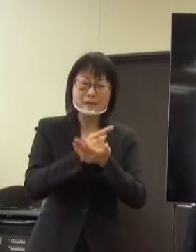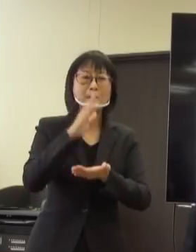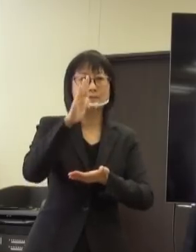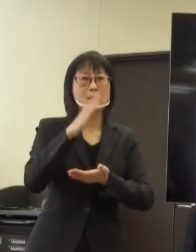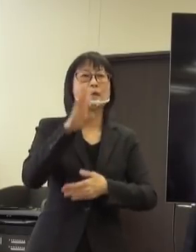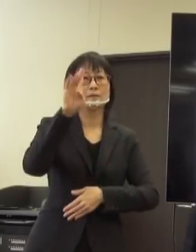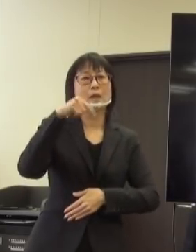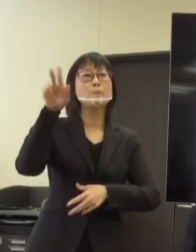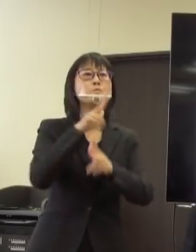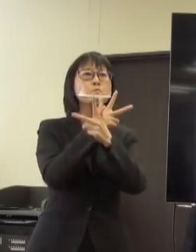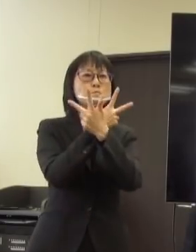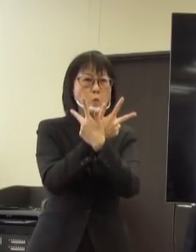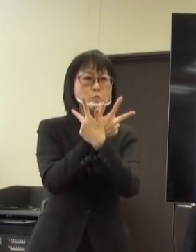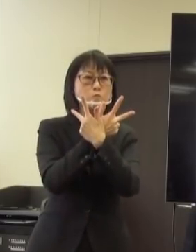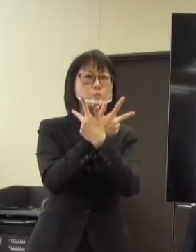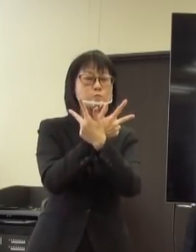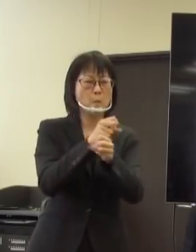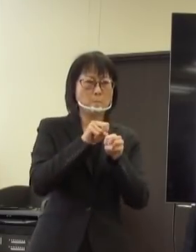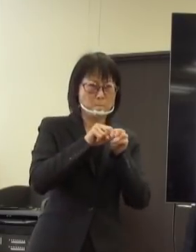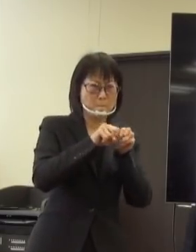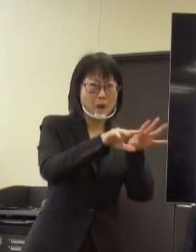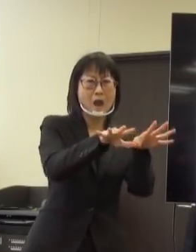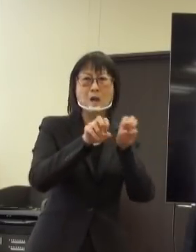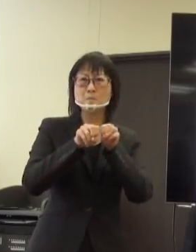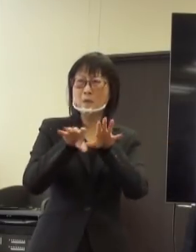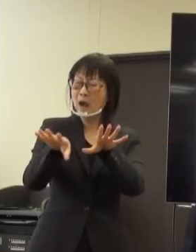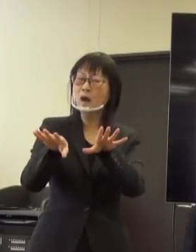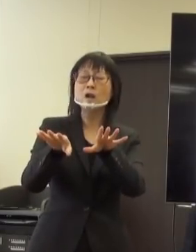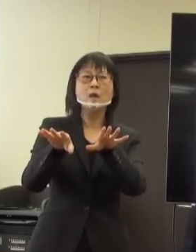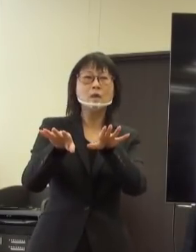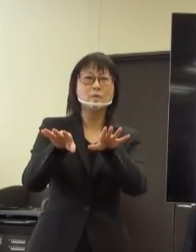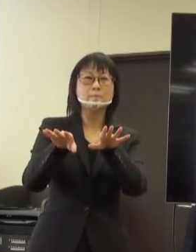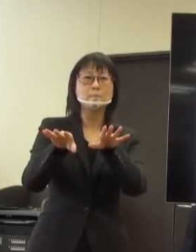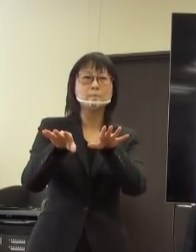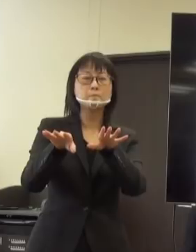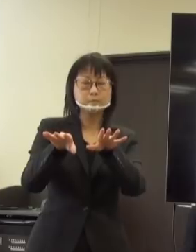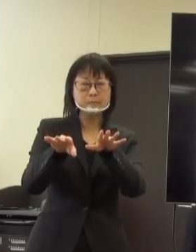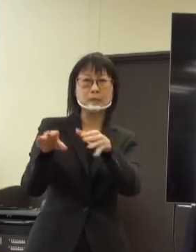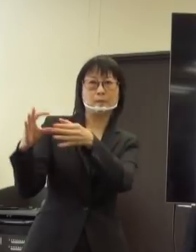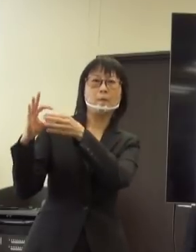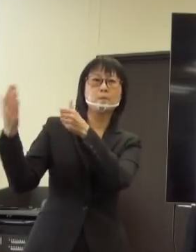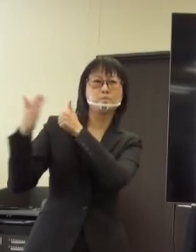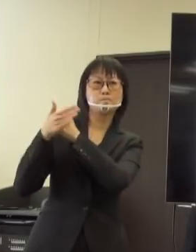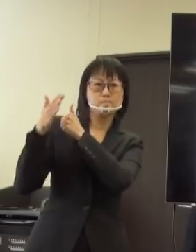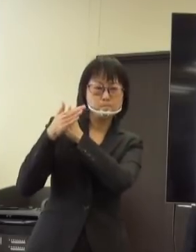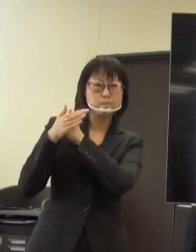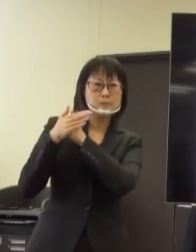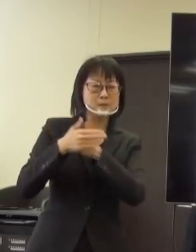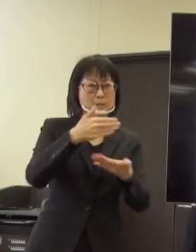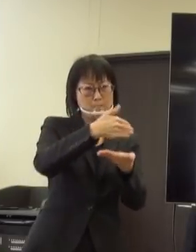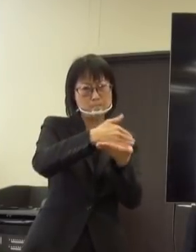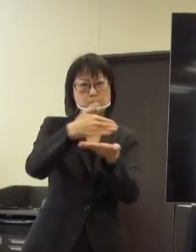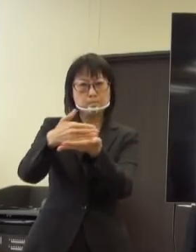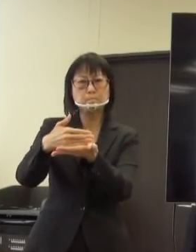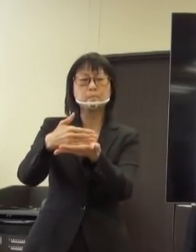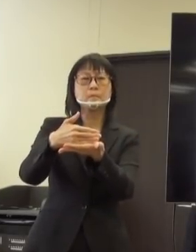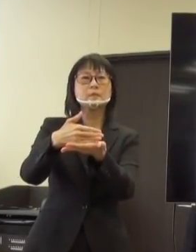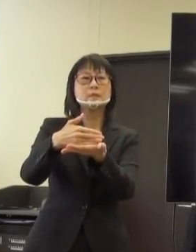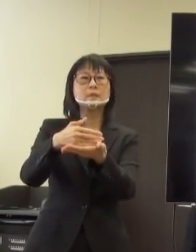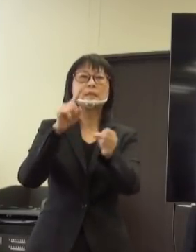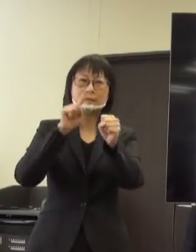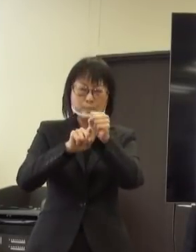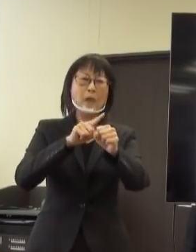を、連携して図っていきたいというふうに考えております。それ